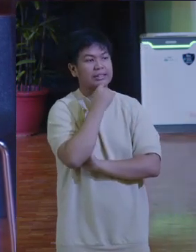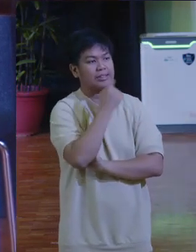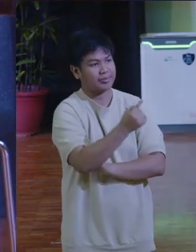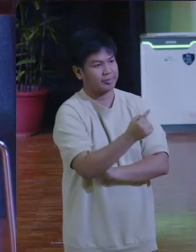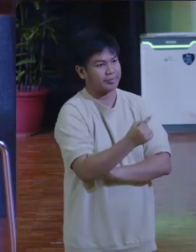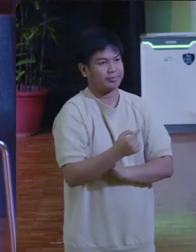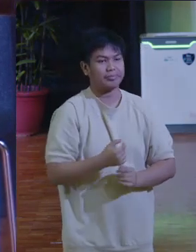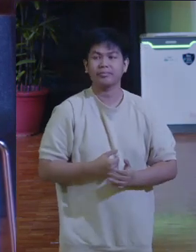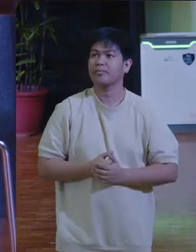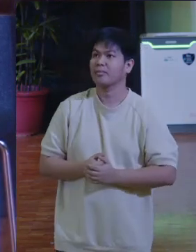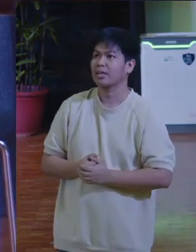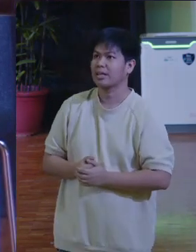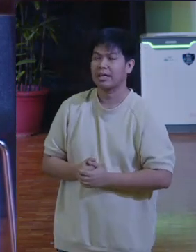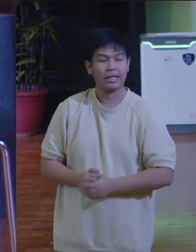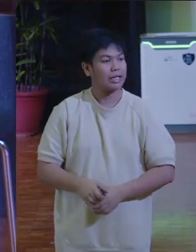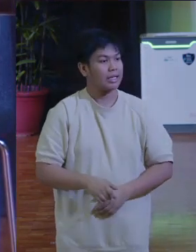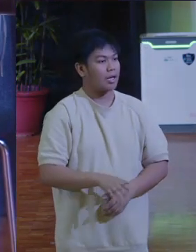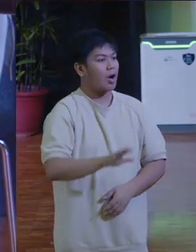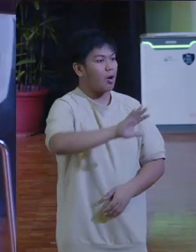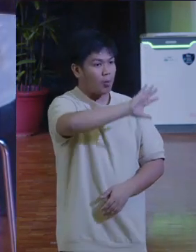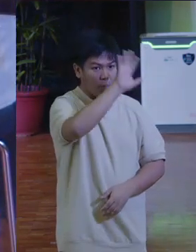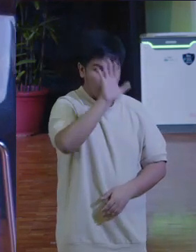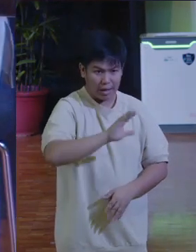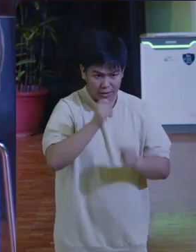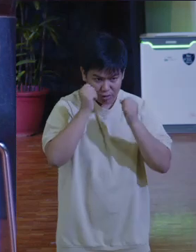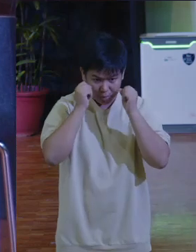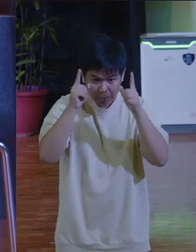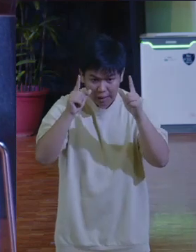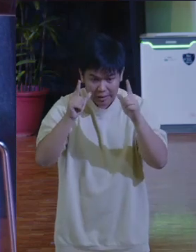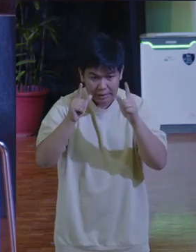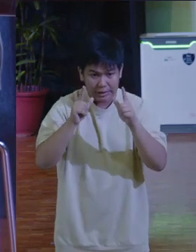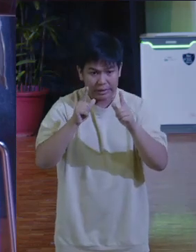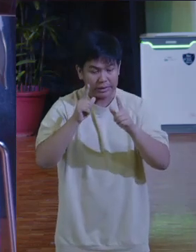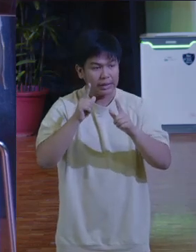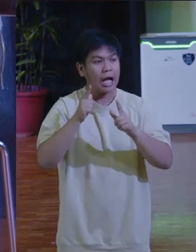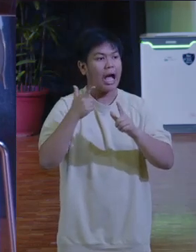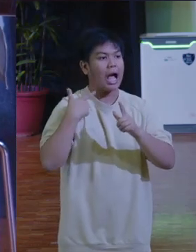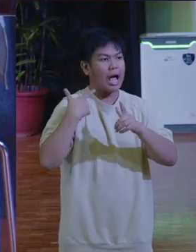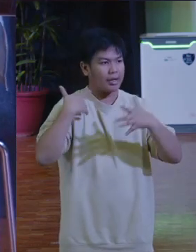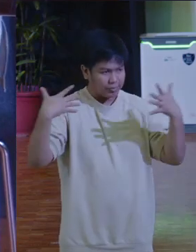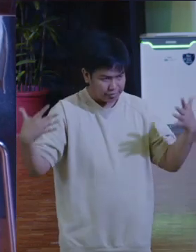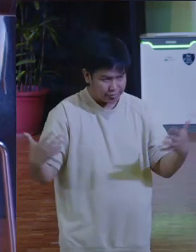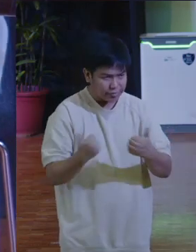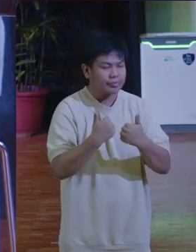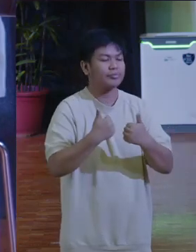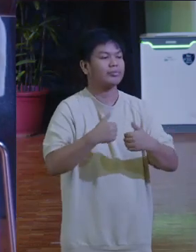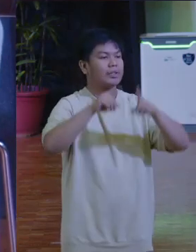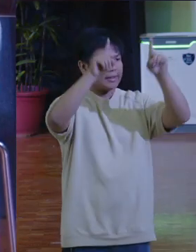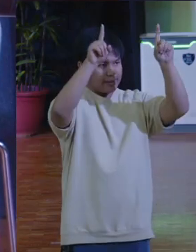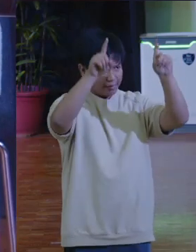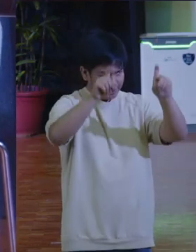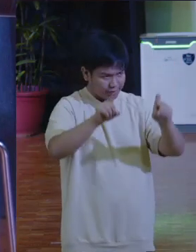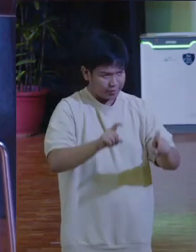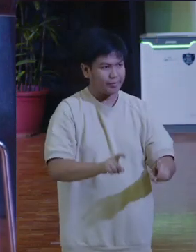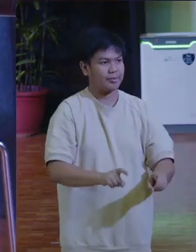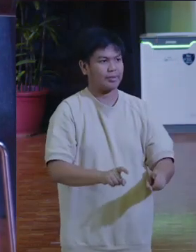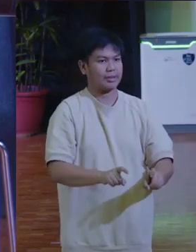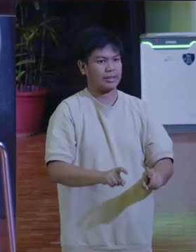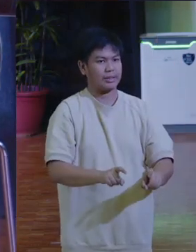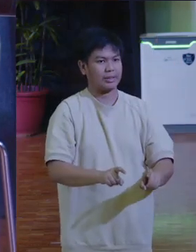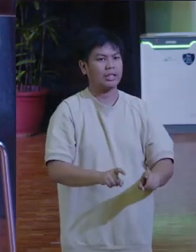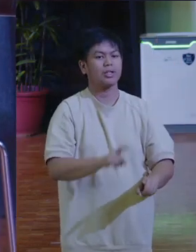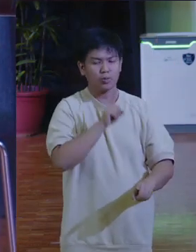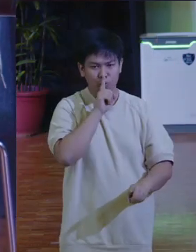ganito. Beloved, do not be surprised at the fiery trial when it comes upon you to test you, as though